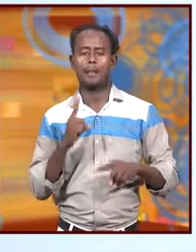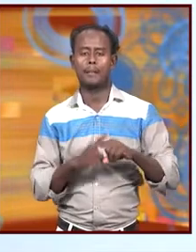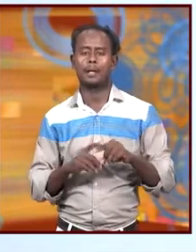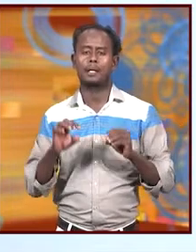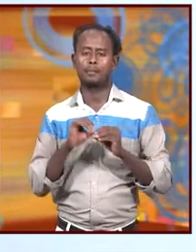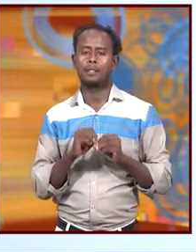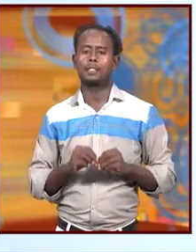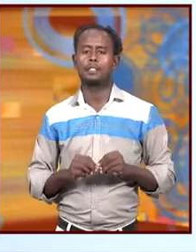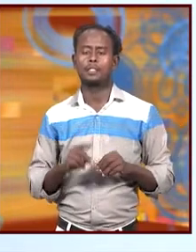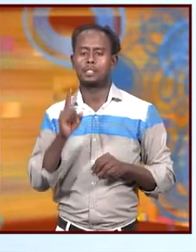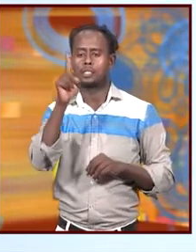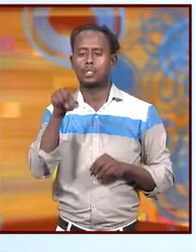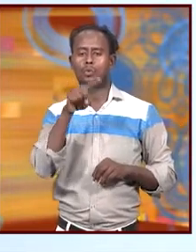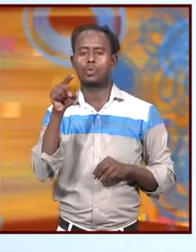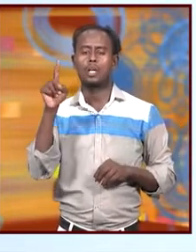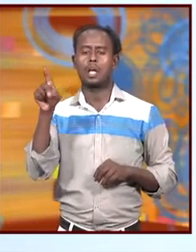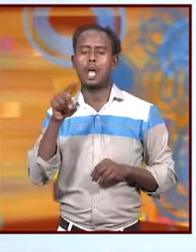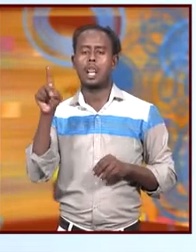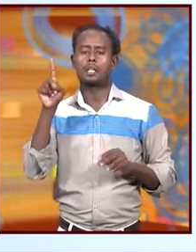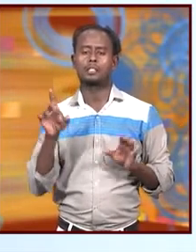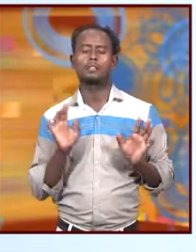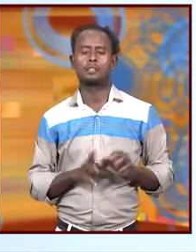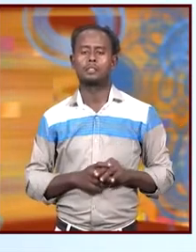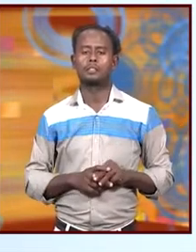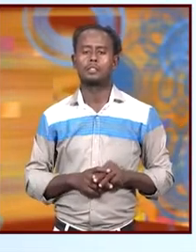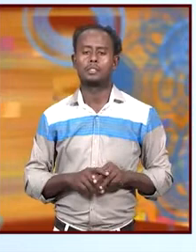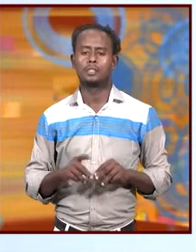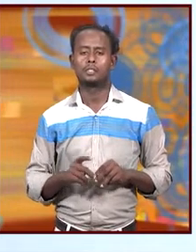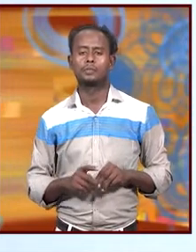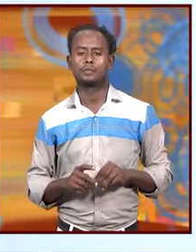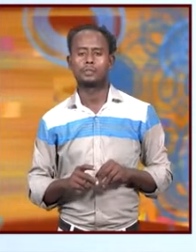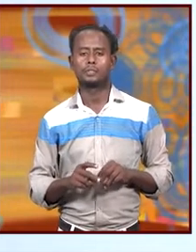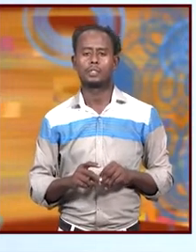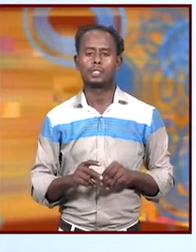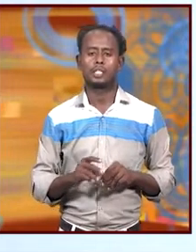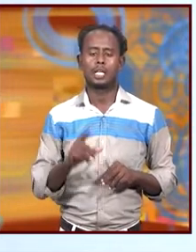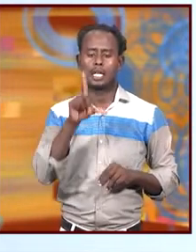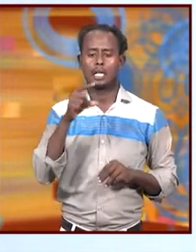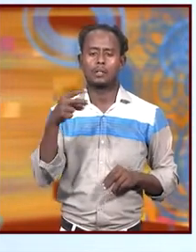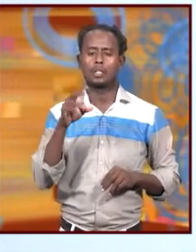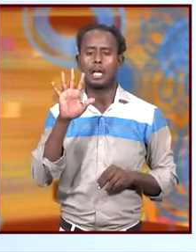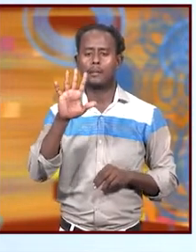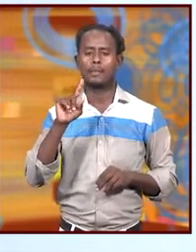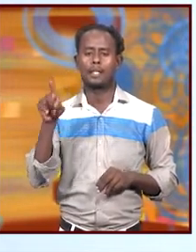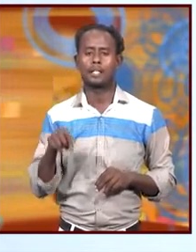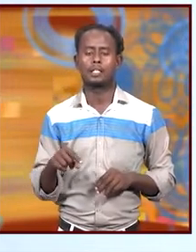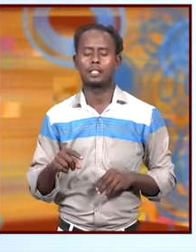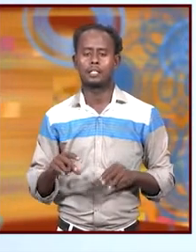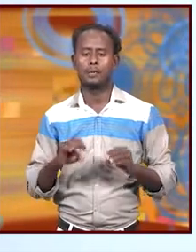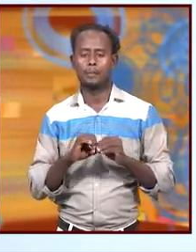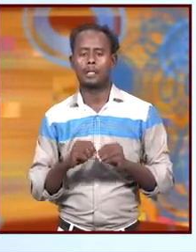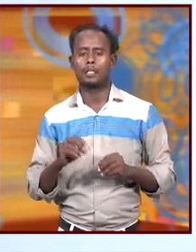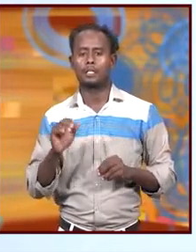A = L/B சதுர அலகு. நீளத்திற்கு 57 என்றும்